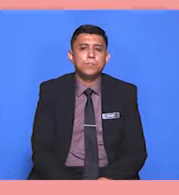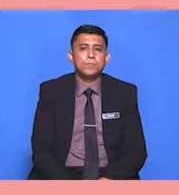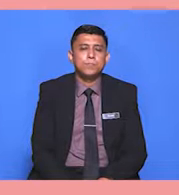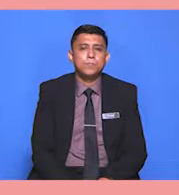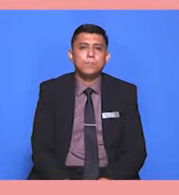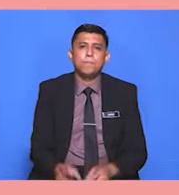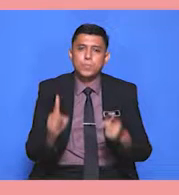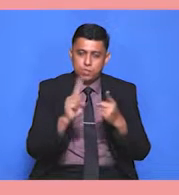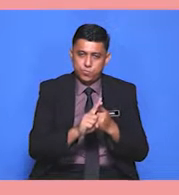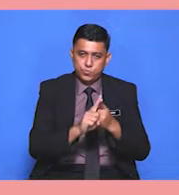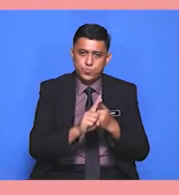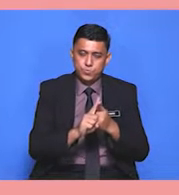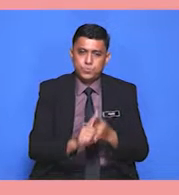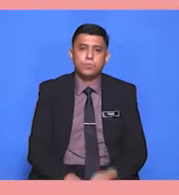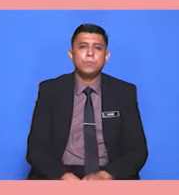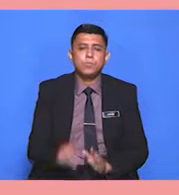pertamanya,